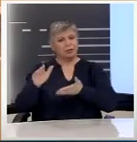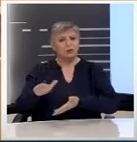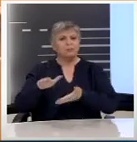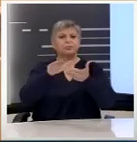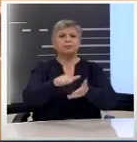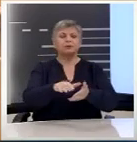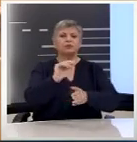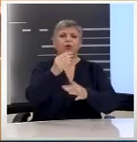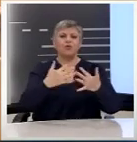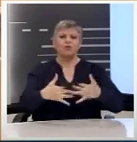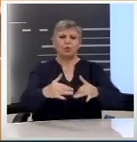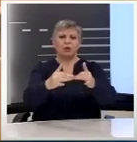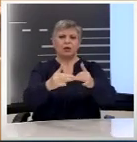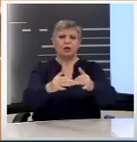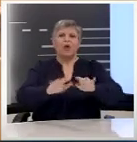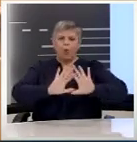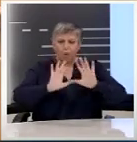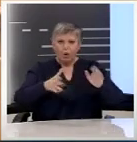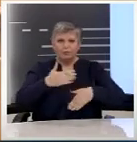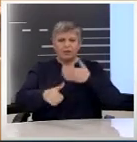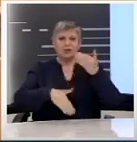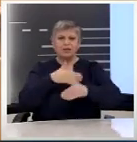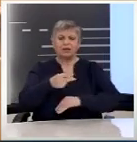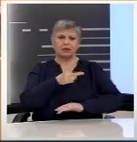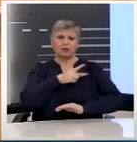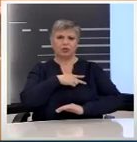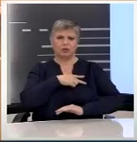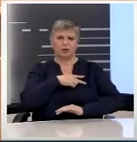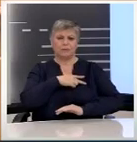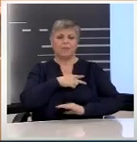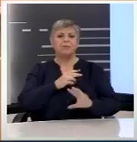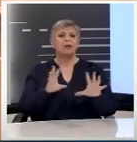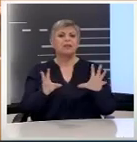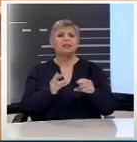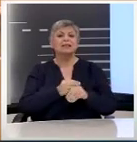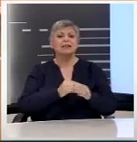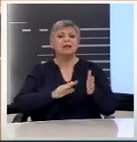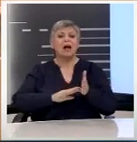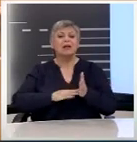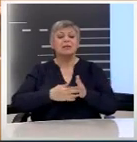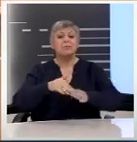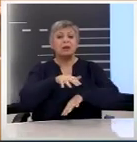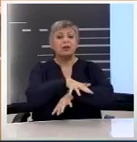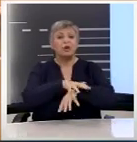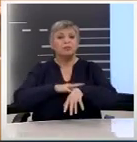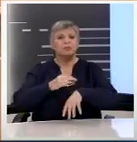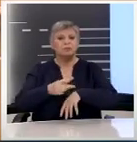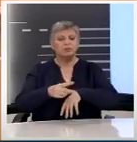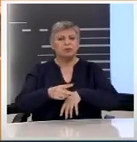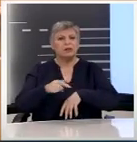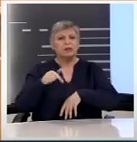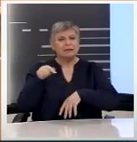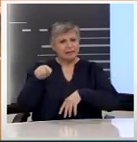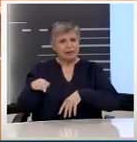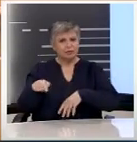όσον αφορά το λιμενικό υπάλληλο, είχε καμία αρμοδιότητα ο εισαγγελέας εφετών καθή στιγμή